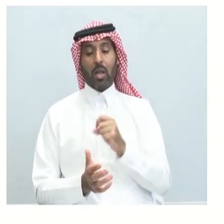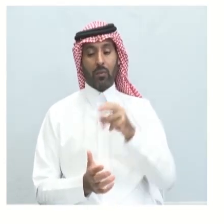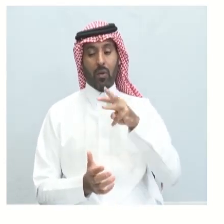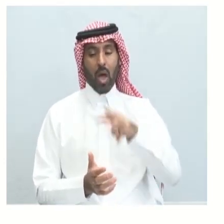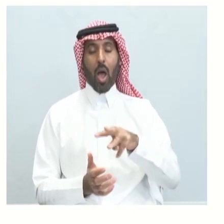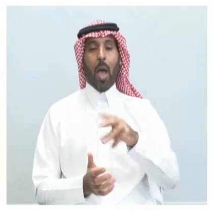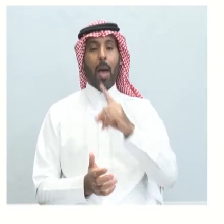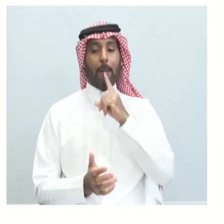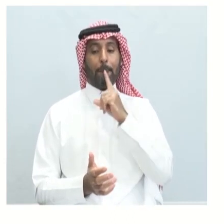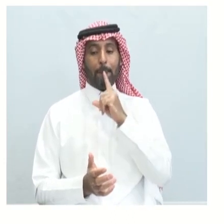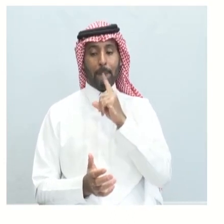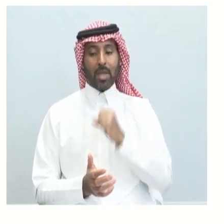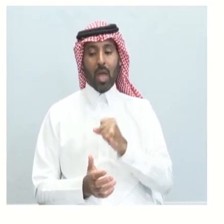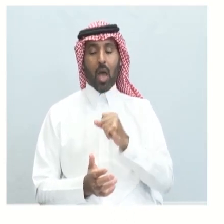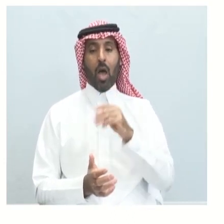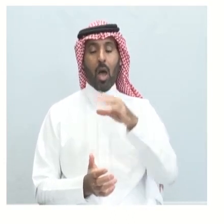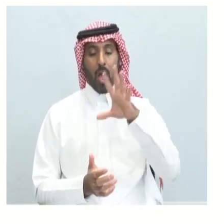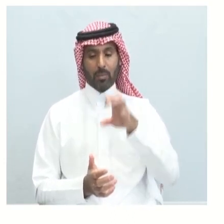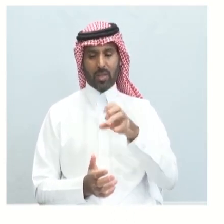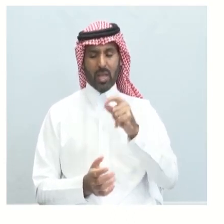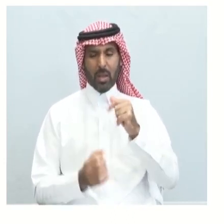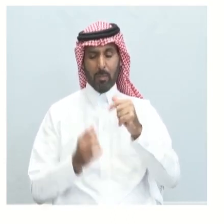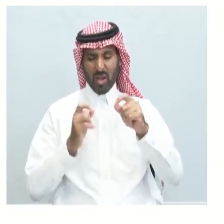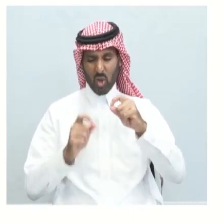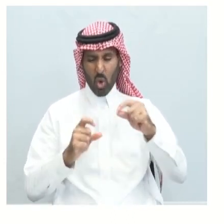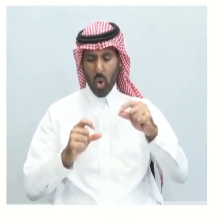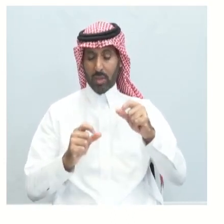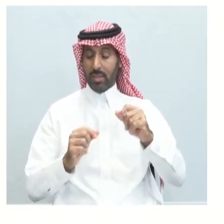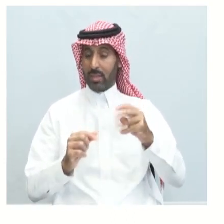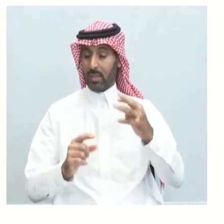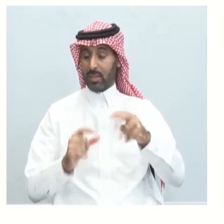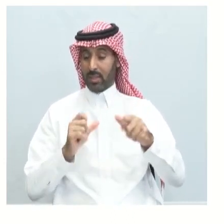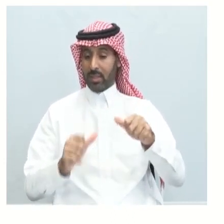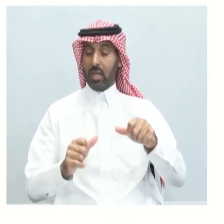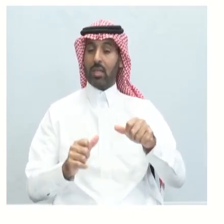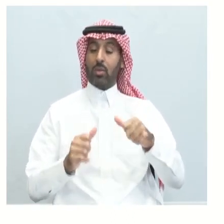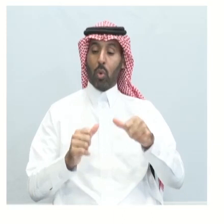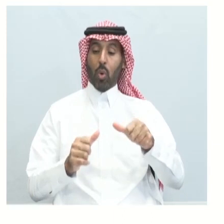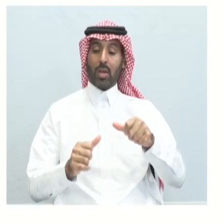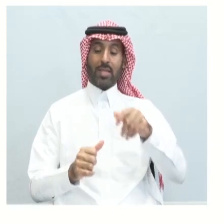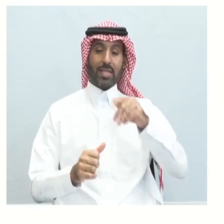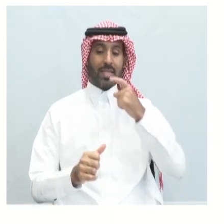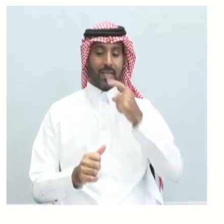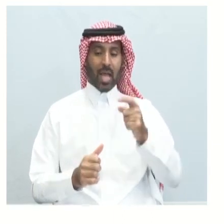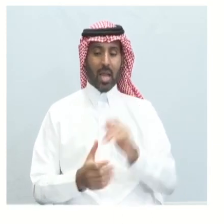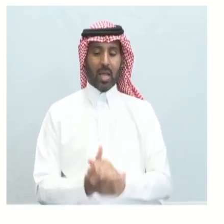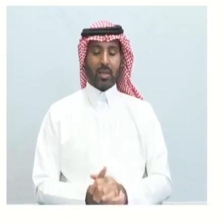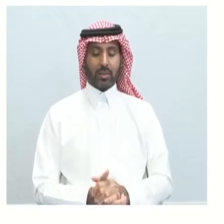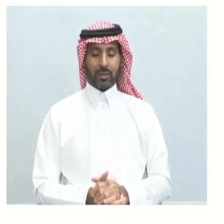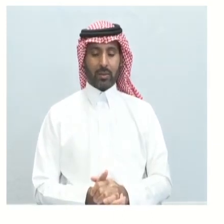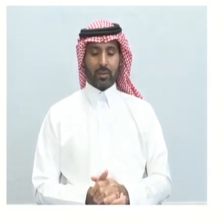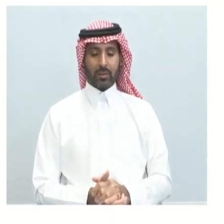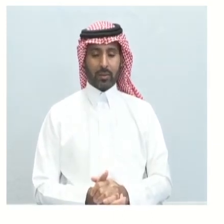مليون سنه اي ان استقراره استغرق حوالي 600 100 مليون